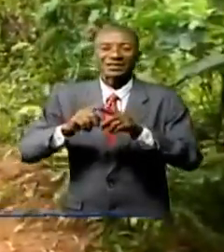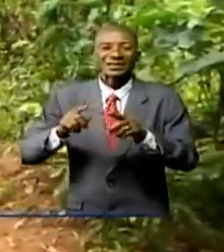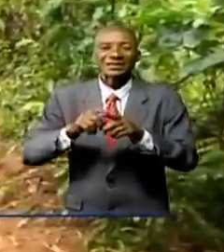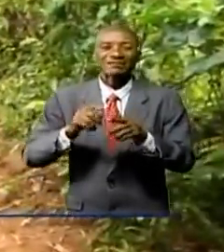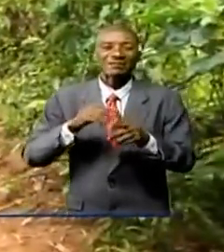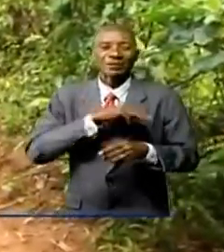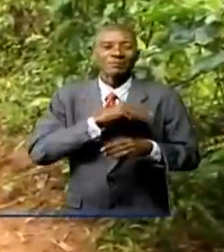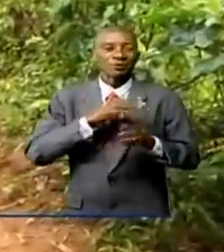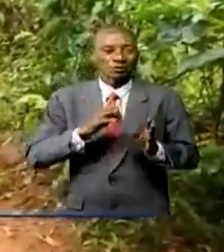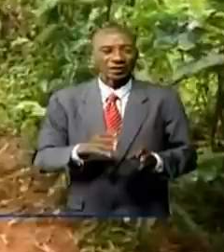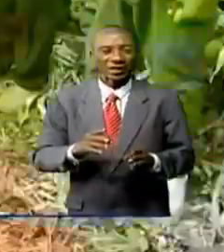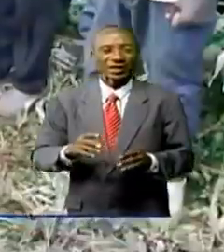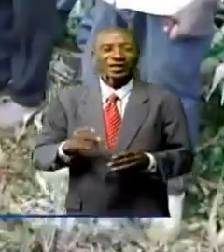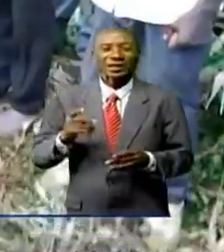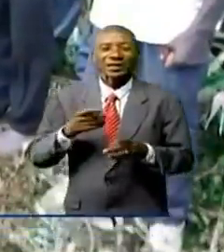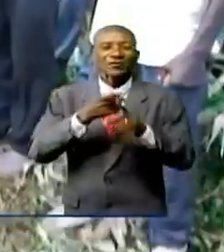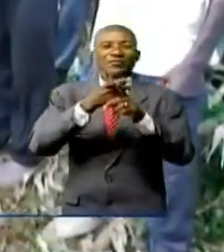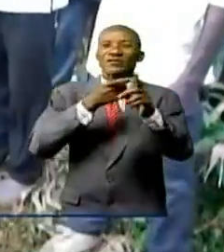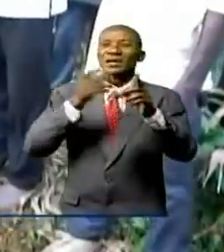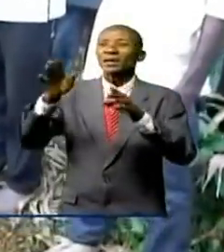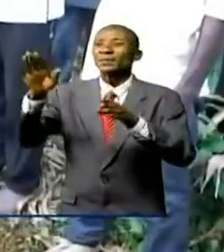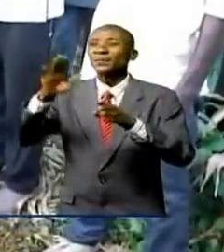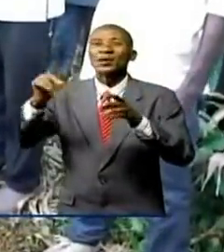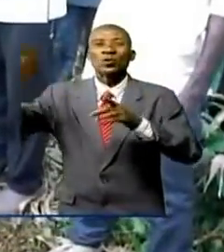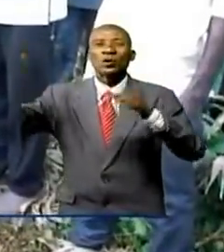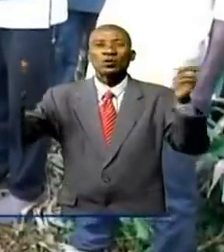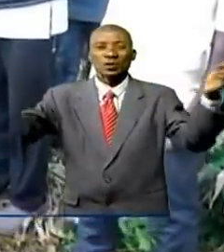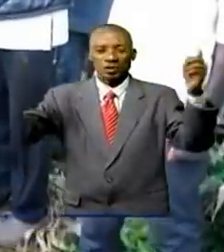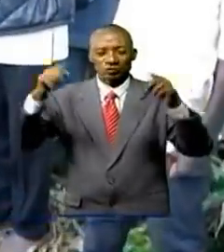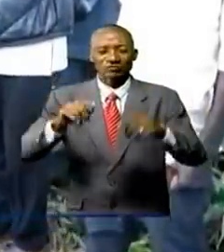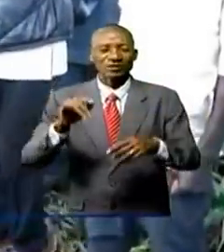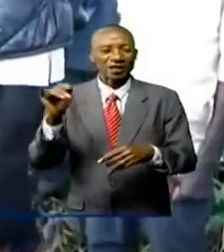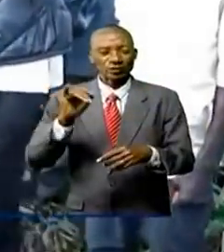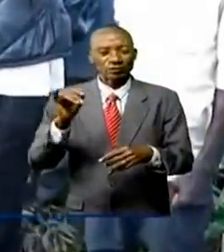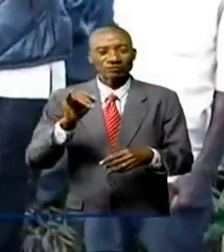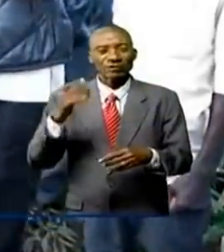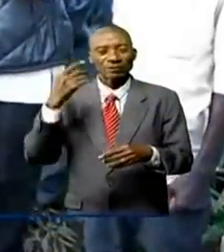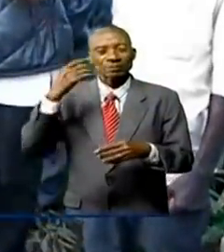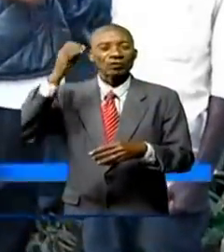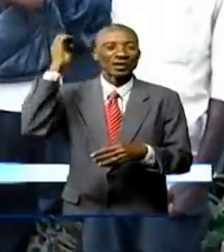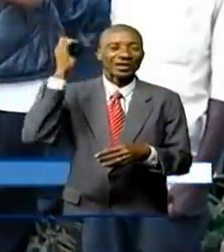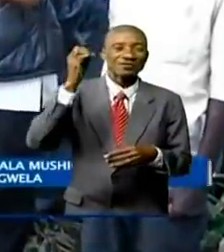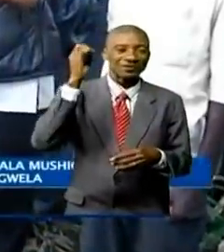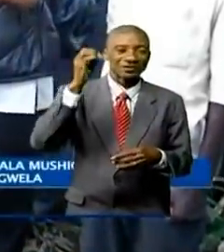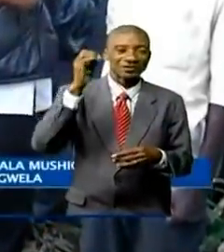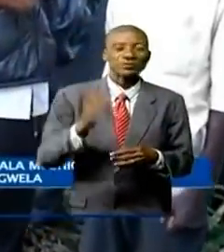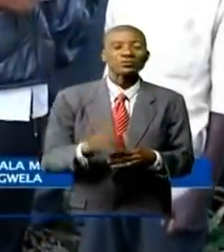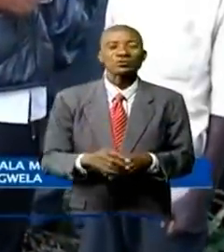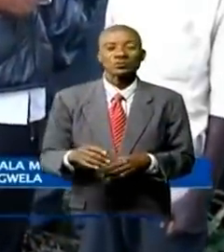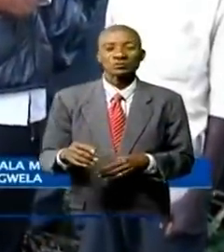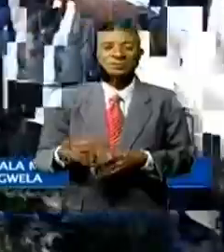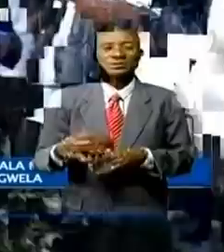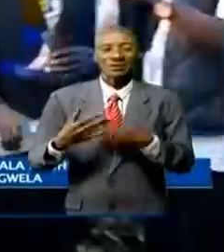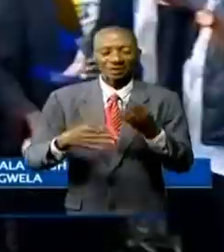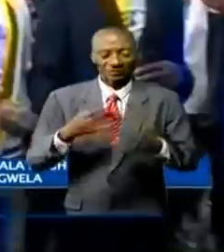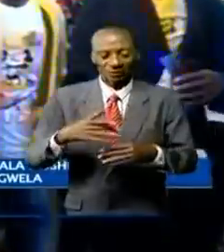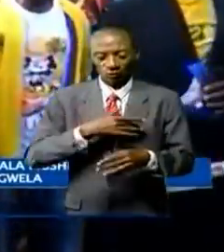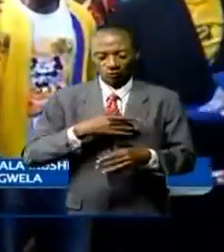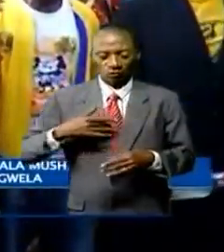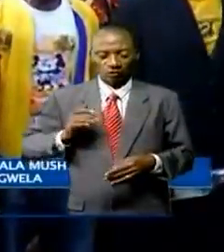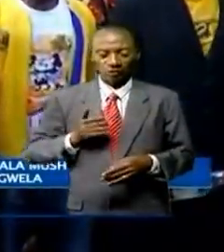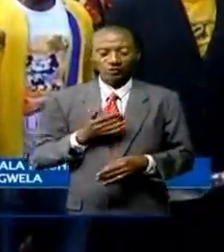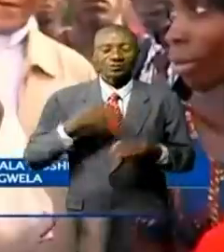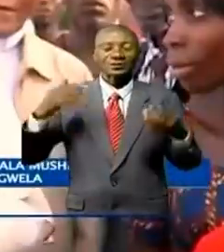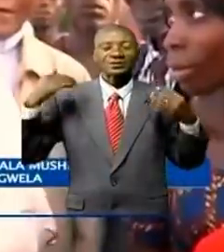ayant laissé parents, amis, pays de naissance pour venir jusqu'ici au nom de notre Seigneur Jésus-Christ. C'est donc finalement